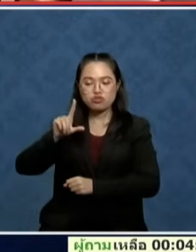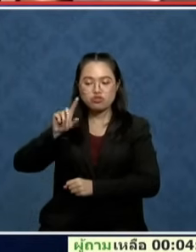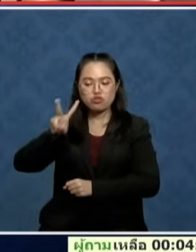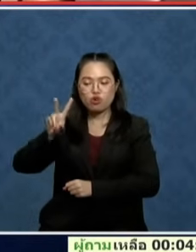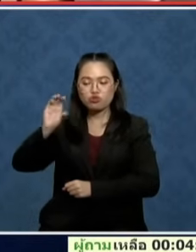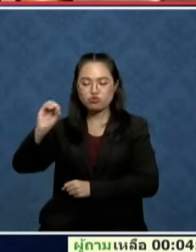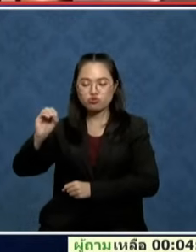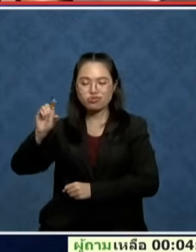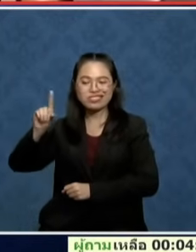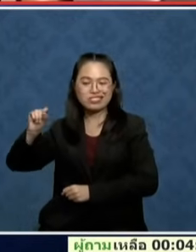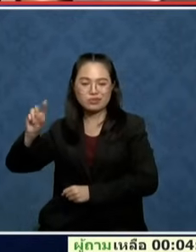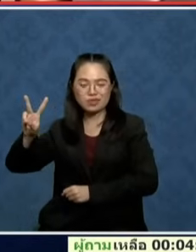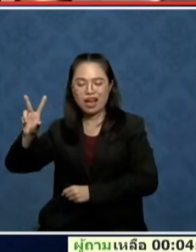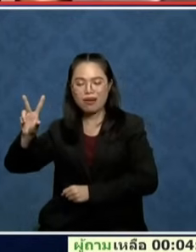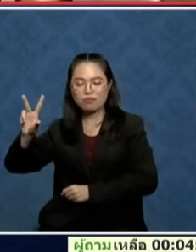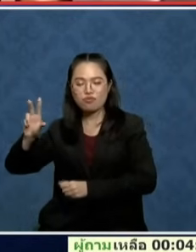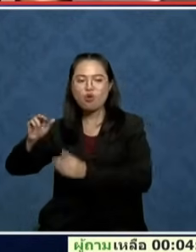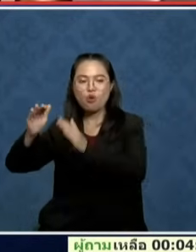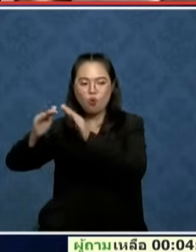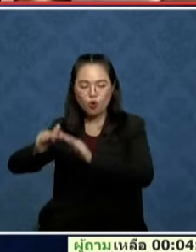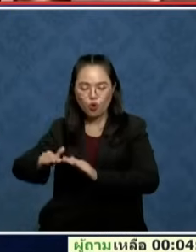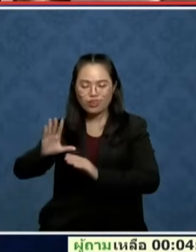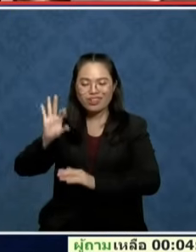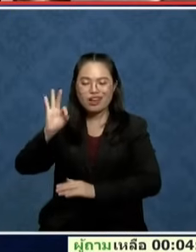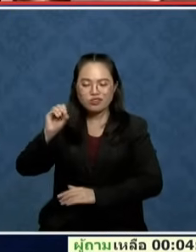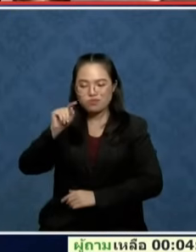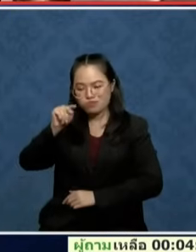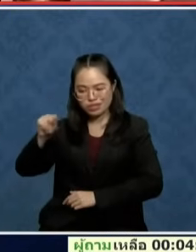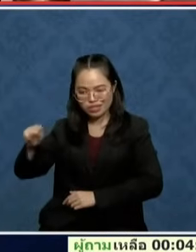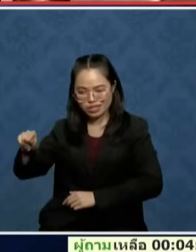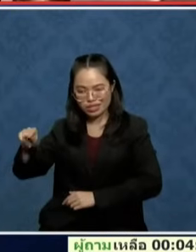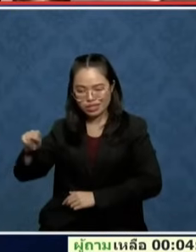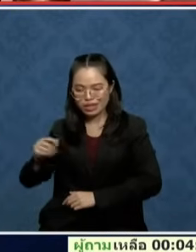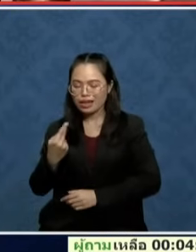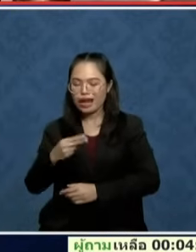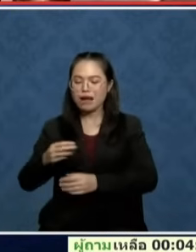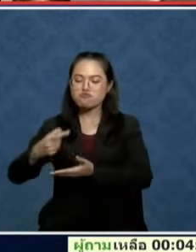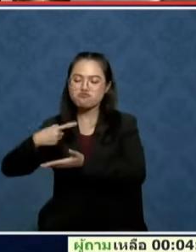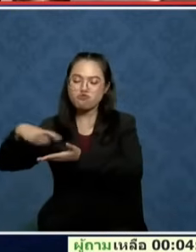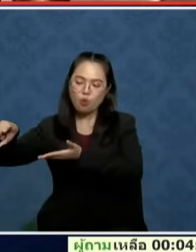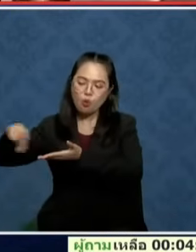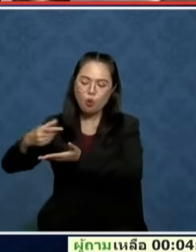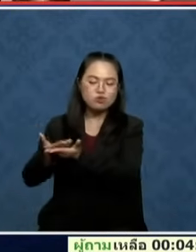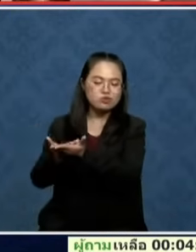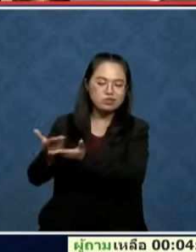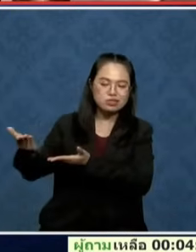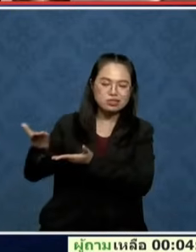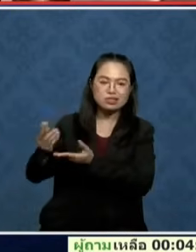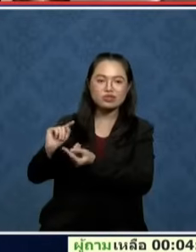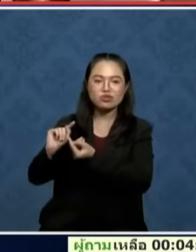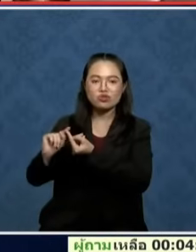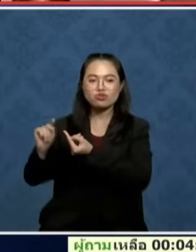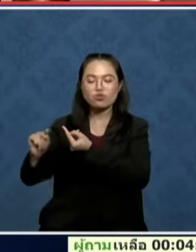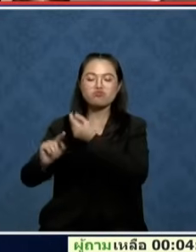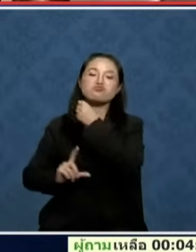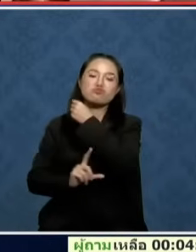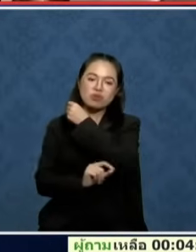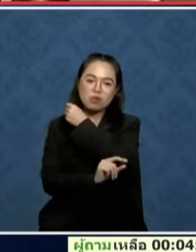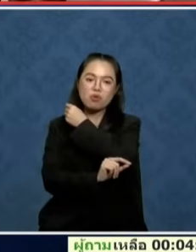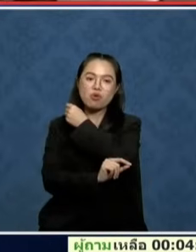ลดลงกว่า 90% และสัดส่วนการทำธุรกรรมของรัฐบาลทหารเมียนมาที่ทำผ่านสถาบันการเงินของสิงคโป